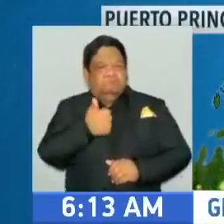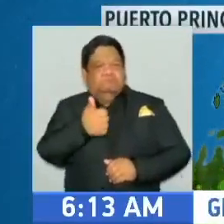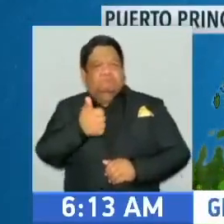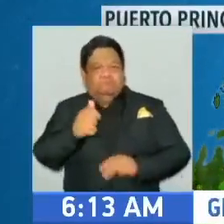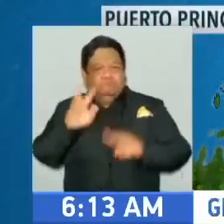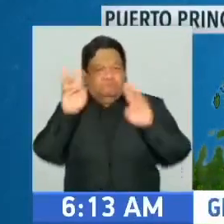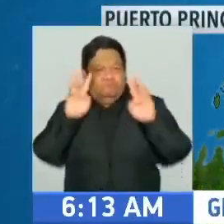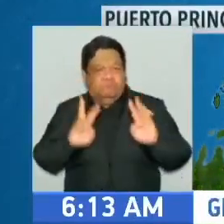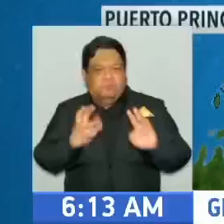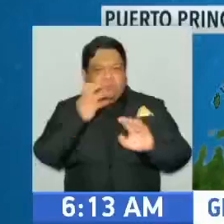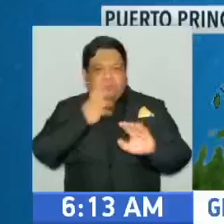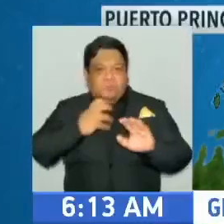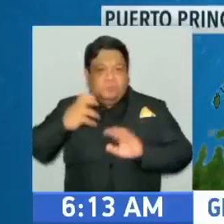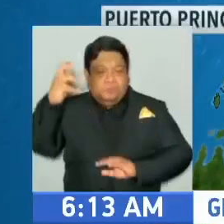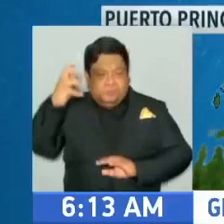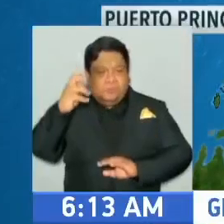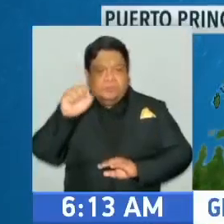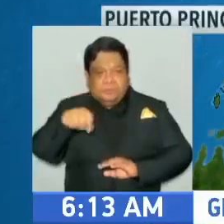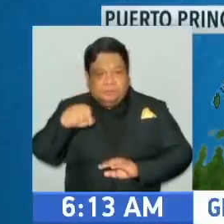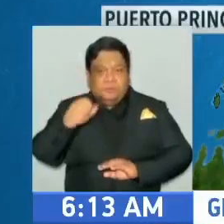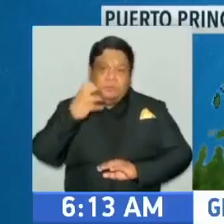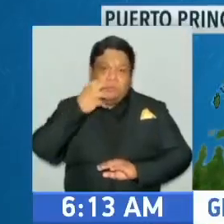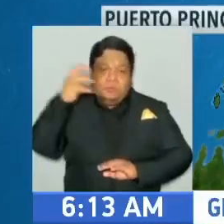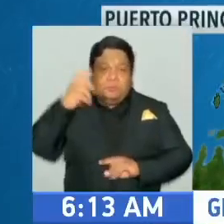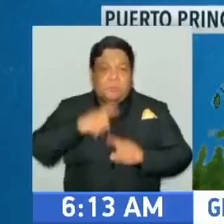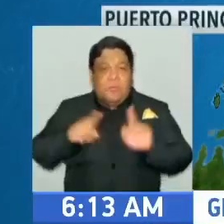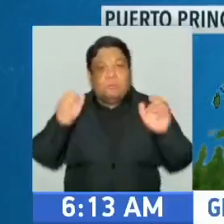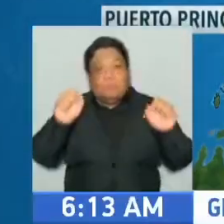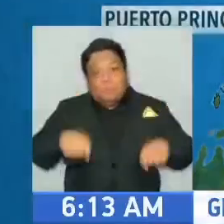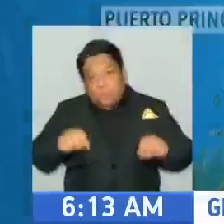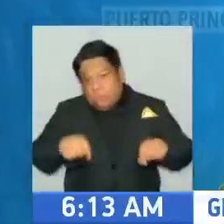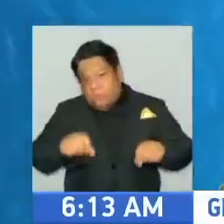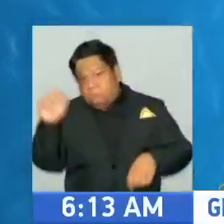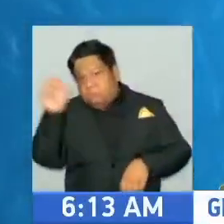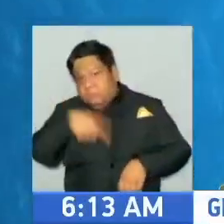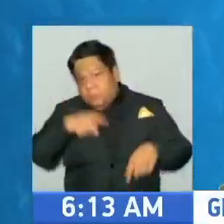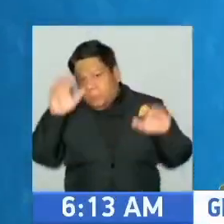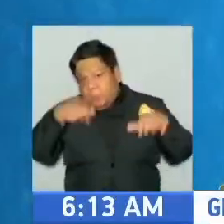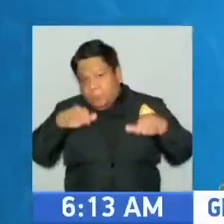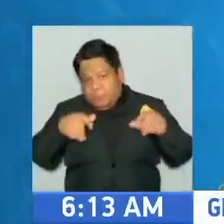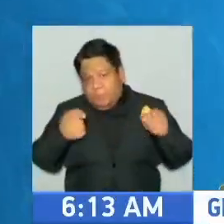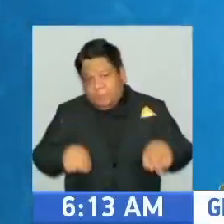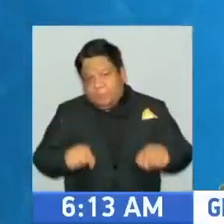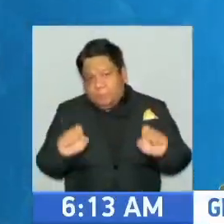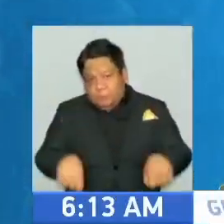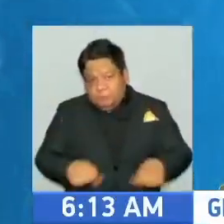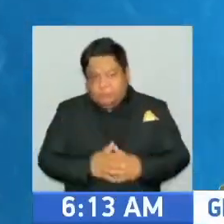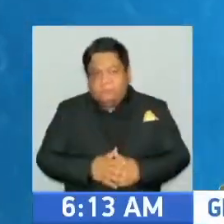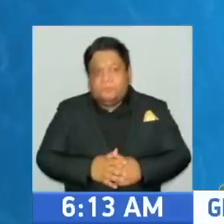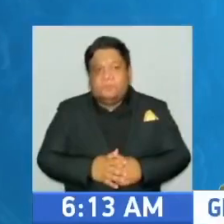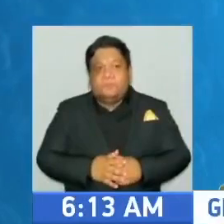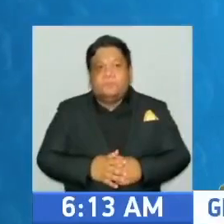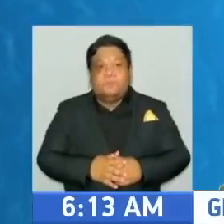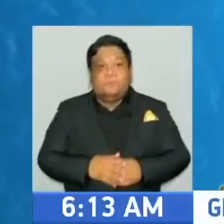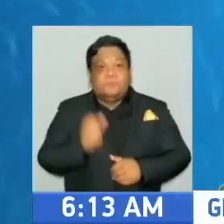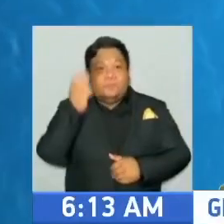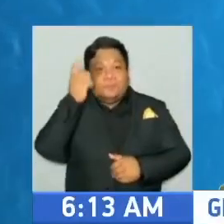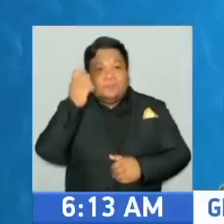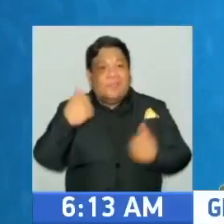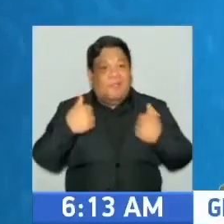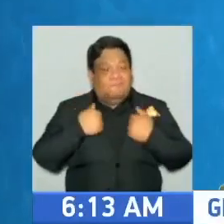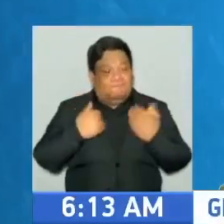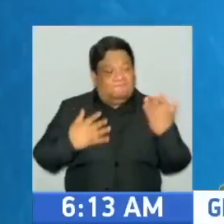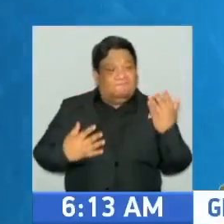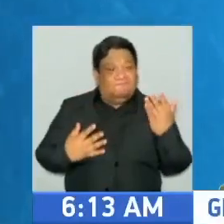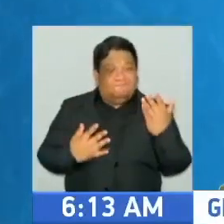pero posible pa rin ang biglang ulan o local thunderstorm. Dahil naman sa aking habagat, maalon pa rin at delikado sa maliliit na sasakyang pandagat